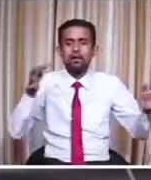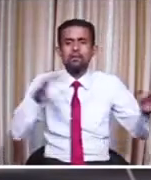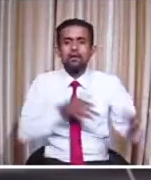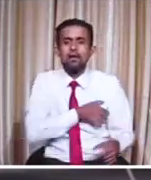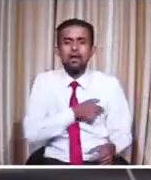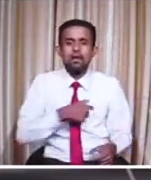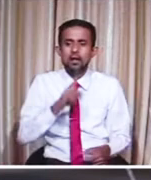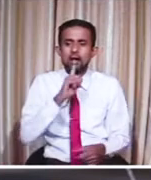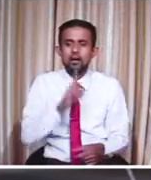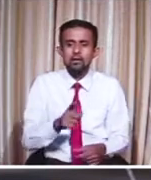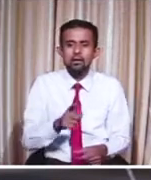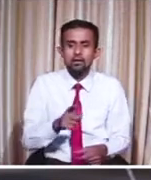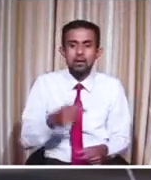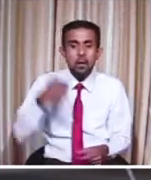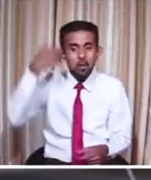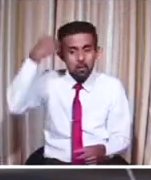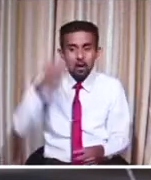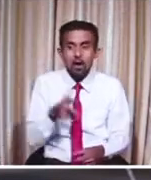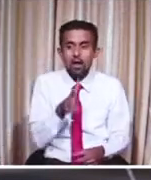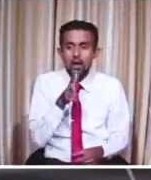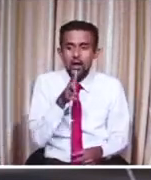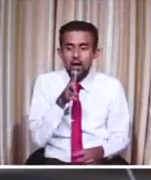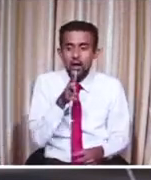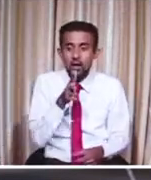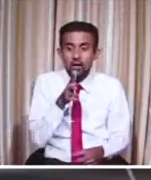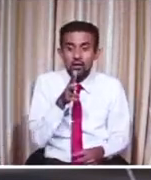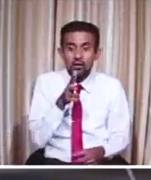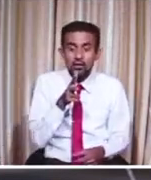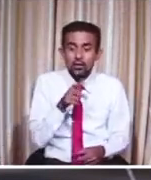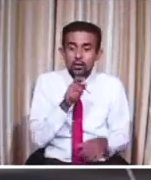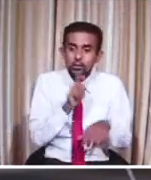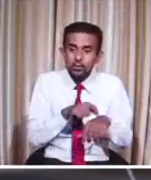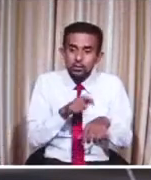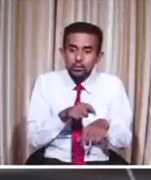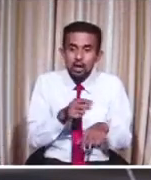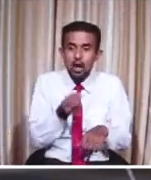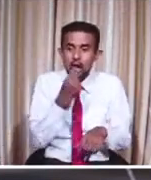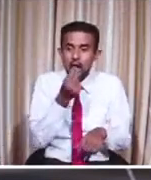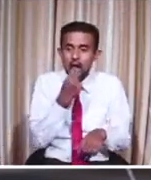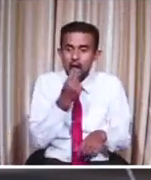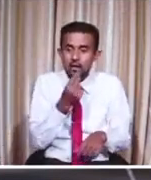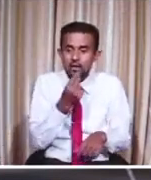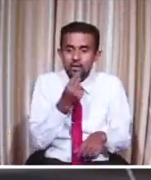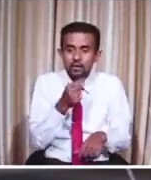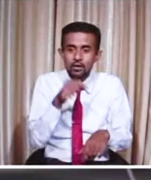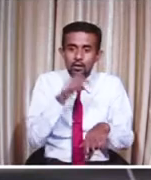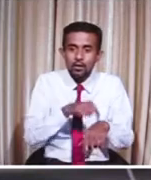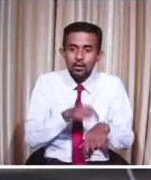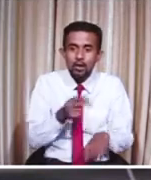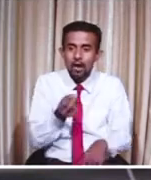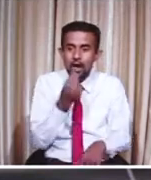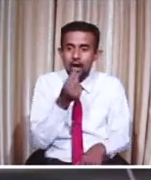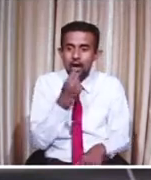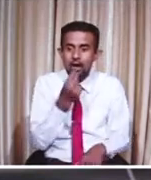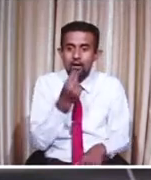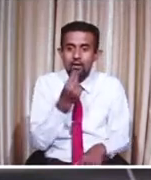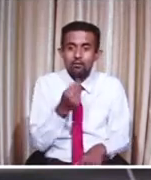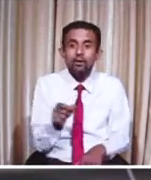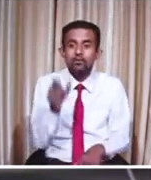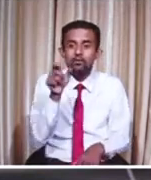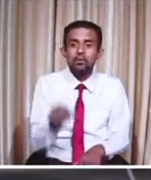Malah kaputa ke mini yang kota tikat kanan. kota kota tika tika kanne yana ayata